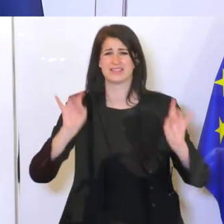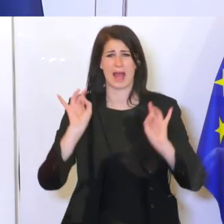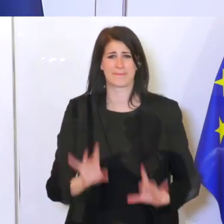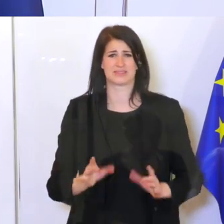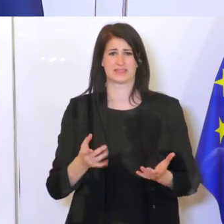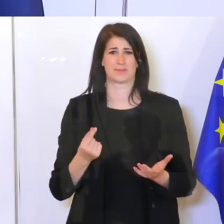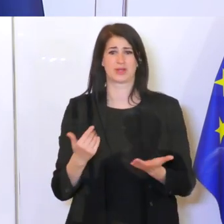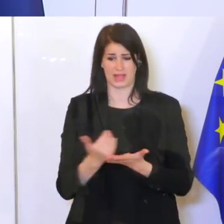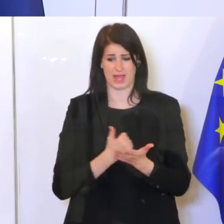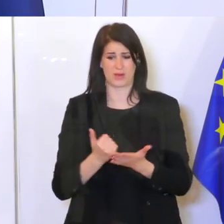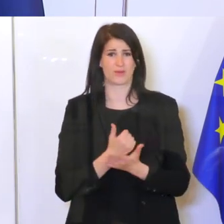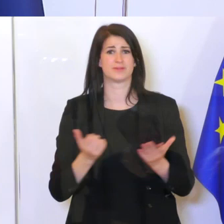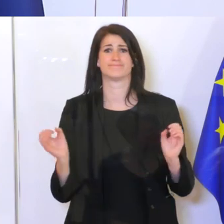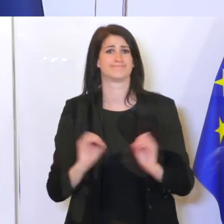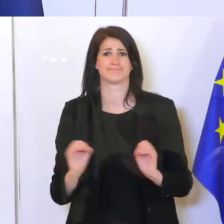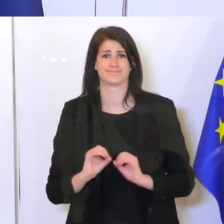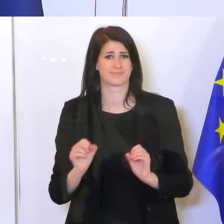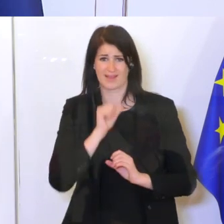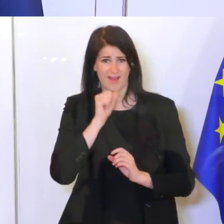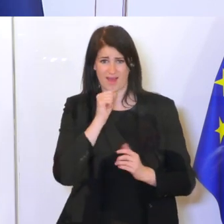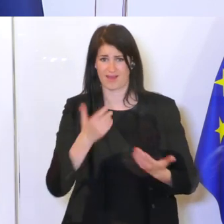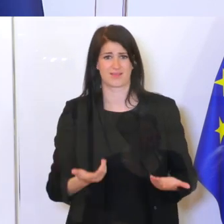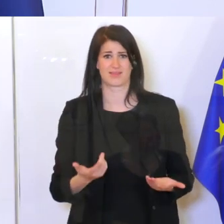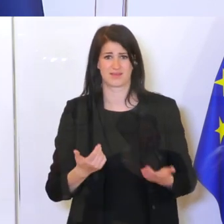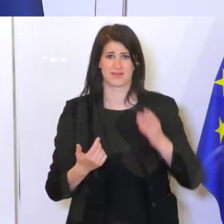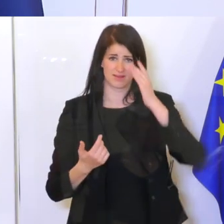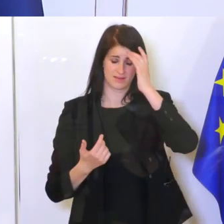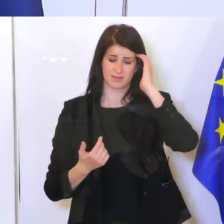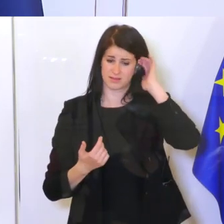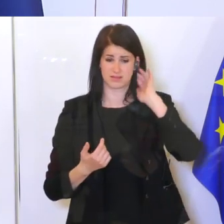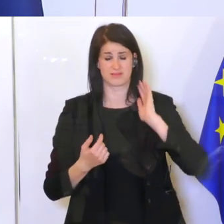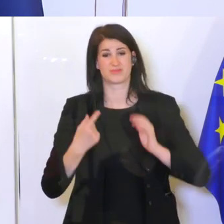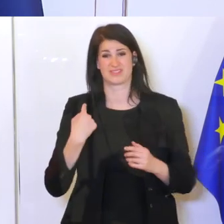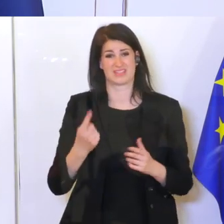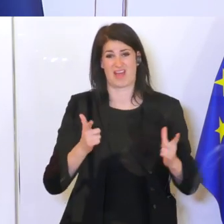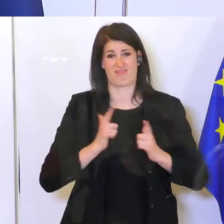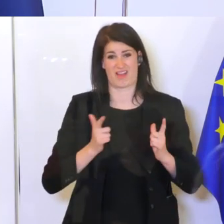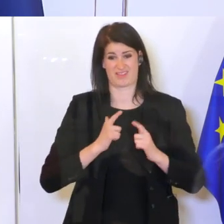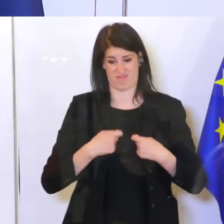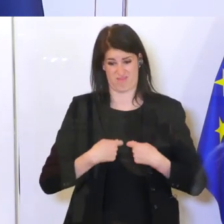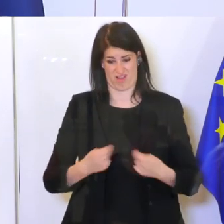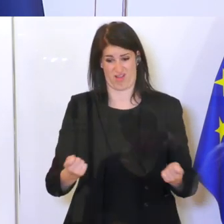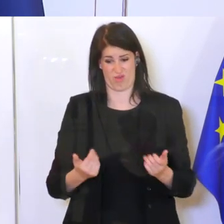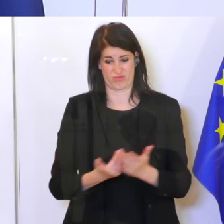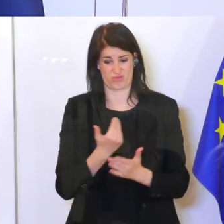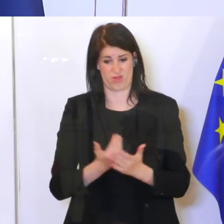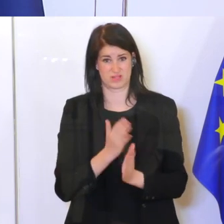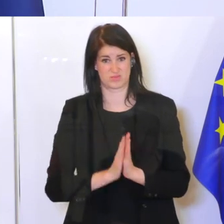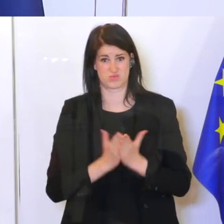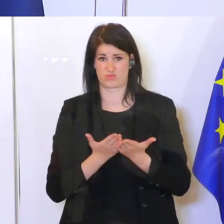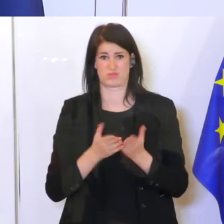natürlich kein Einkommen und sie rechnet auch mit ganz geringen Verkaufszahlen ihres neuen Romans.